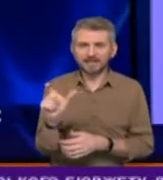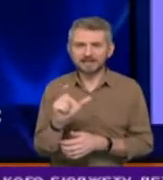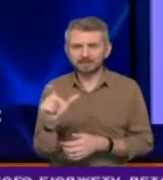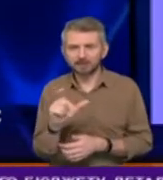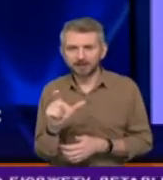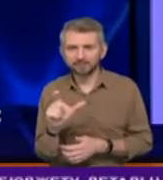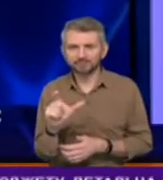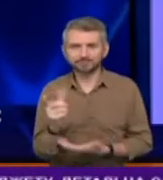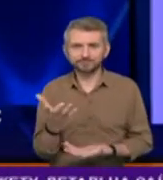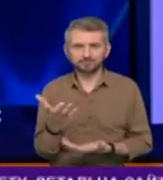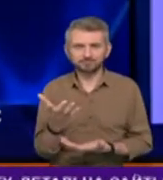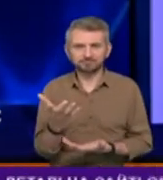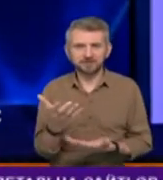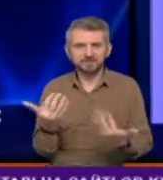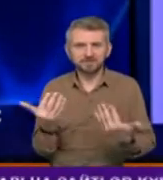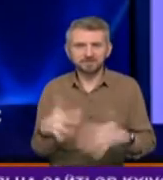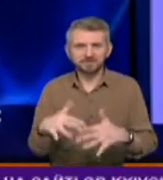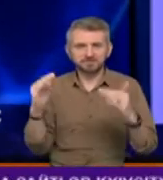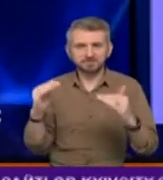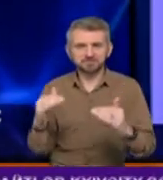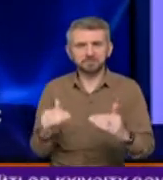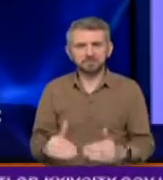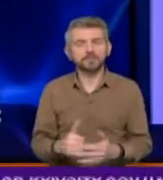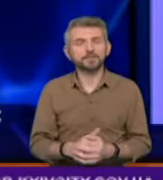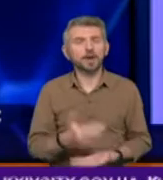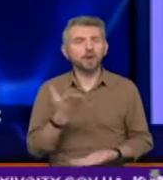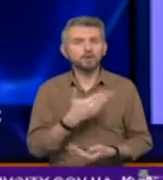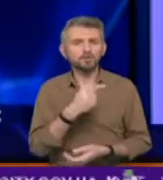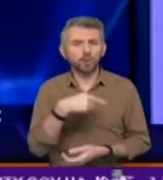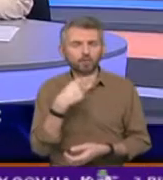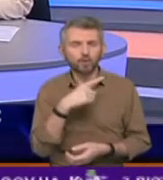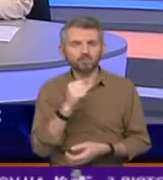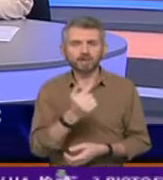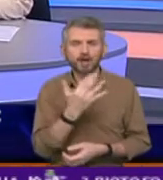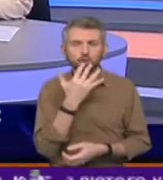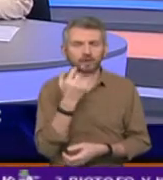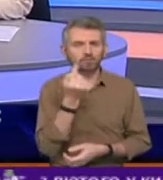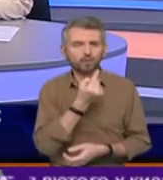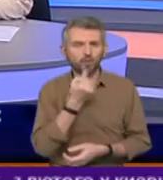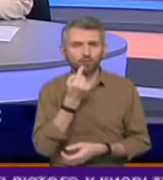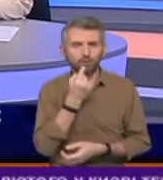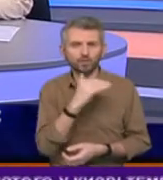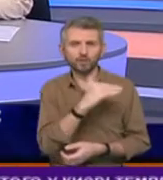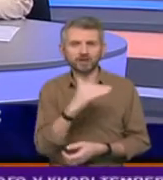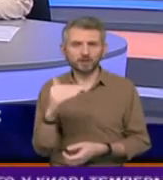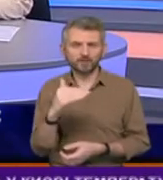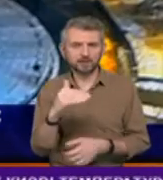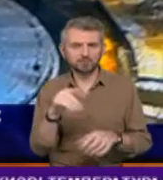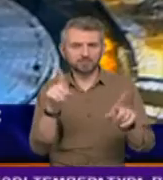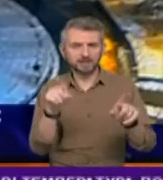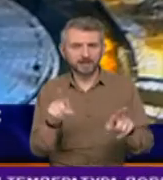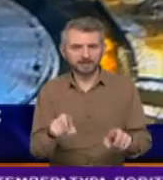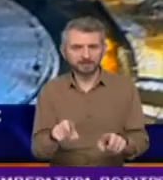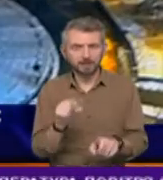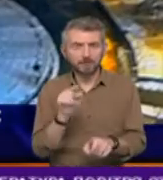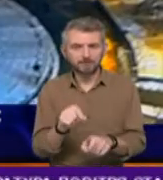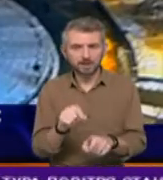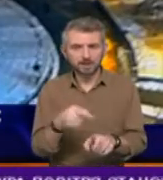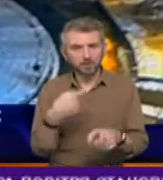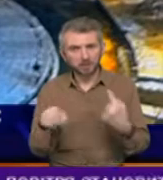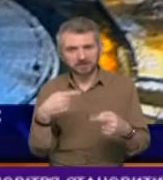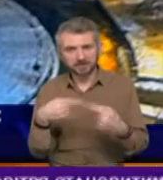я думаю, в цьому дискусії навіть немає. Ти можеш вивчати скільки мов завгодно, можеш вивчати рівно, але на мінімальному рівні